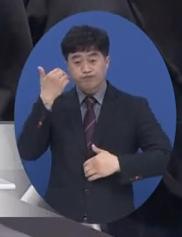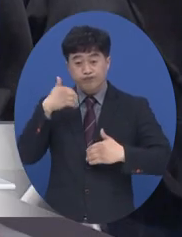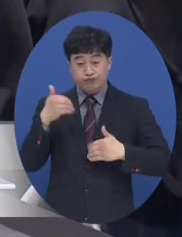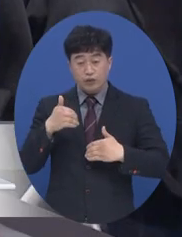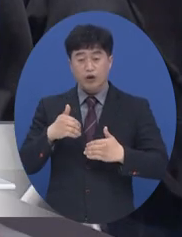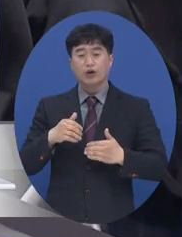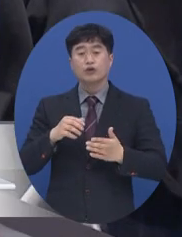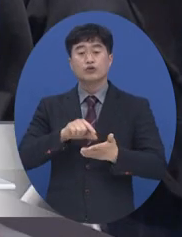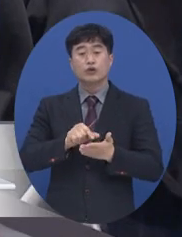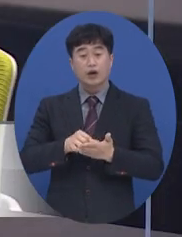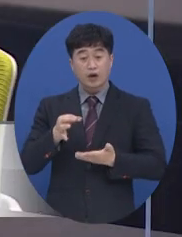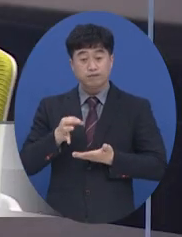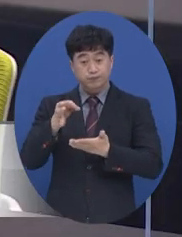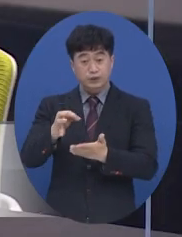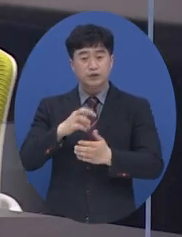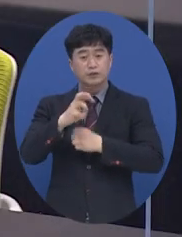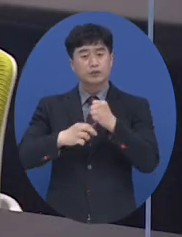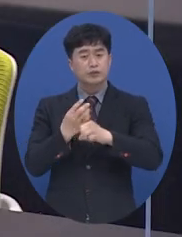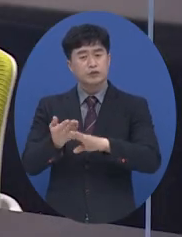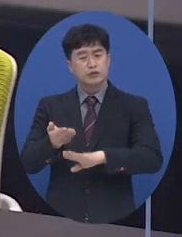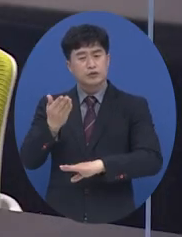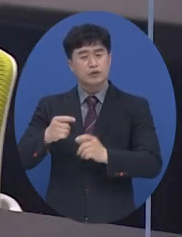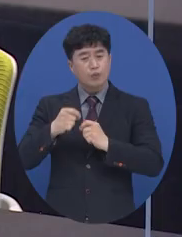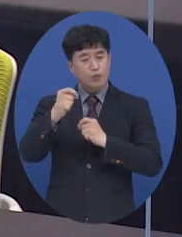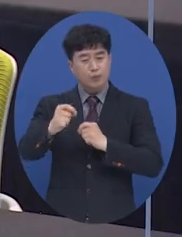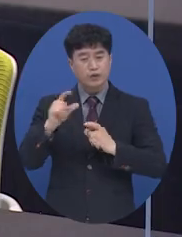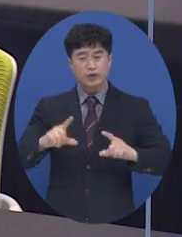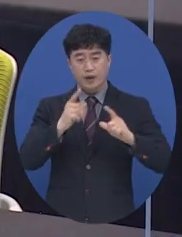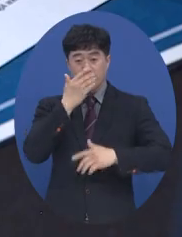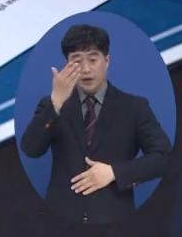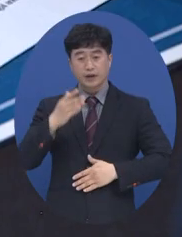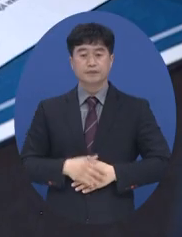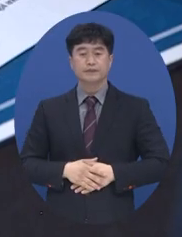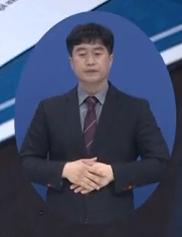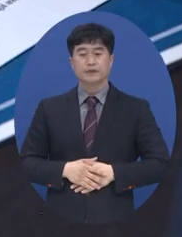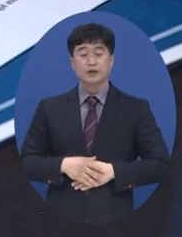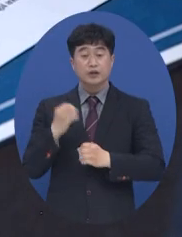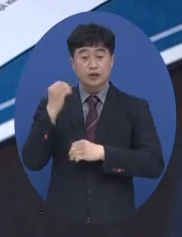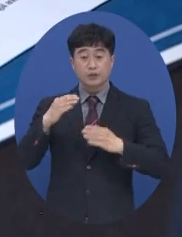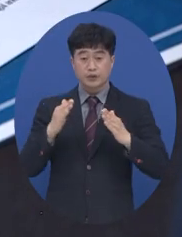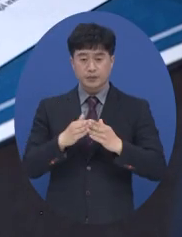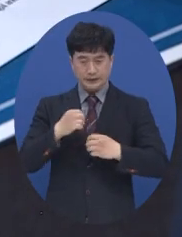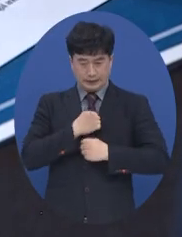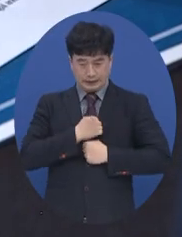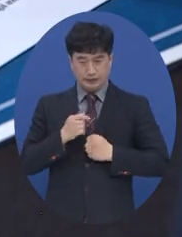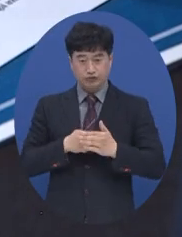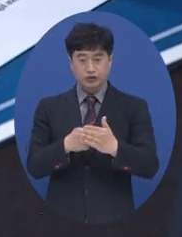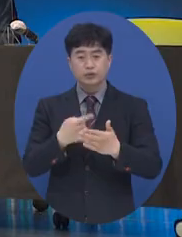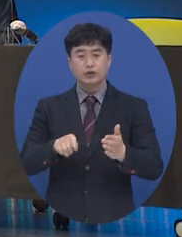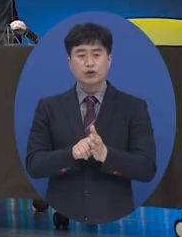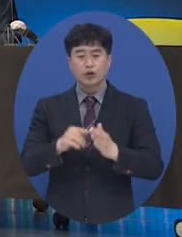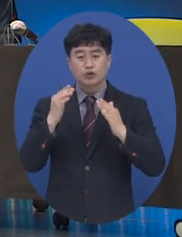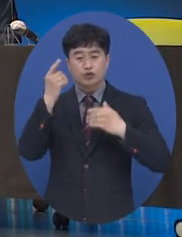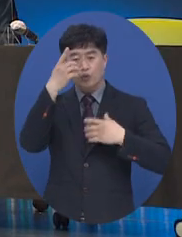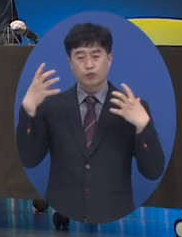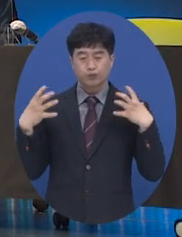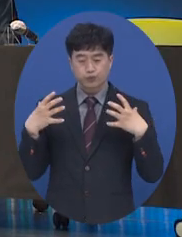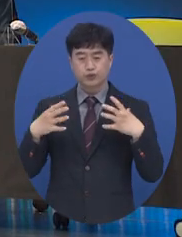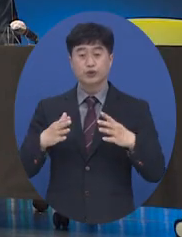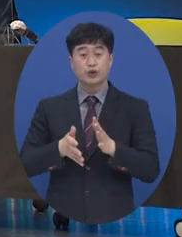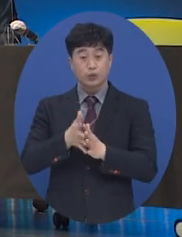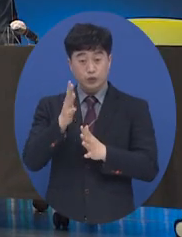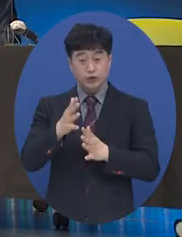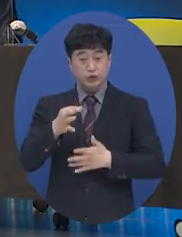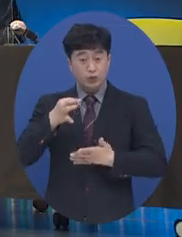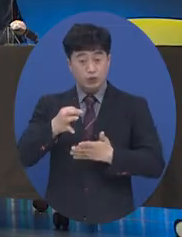임대료를 지불하면서 30년 이상 장기 거주할 수 있는 모델입니다. 기본주택의 안정적인 추진을 위해선 정부의 주택도시기금